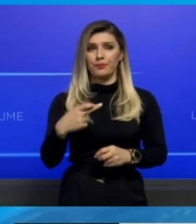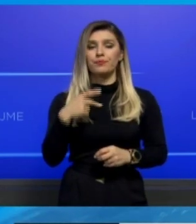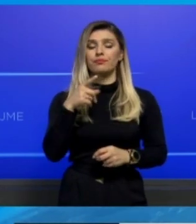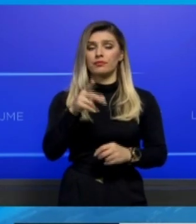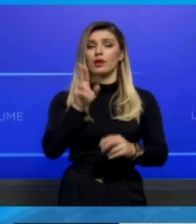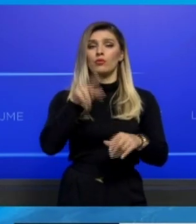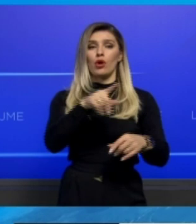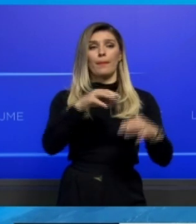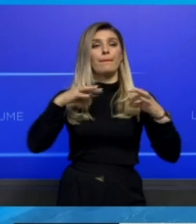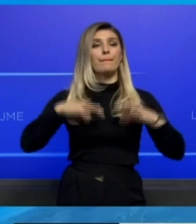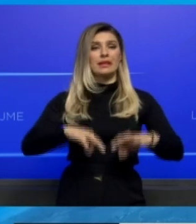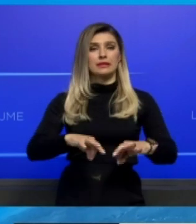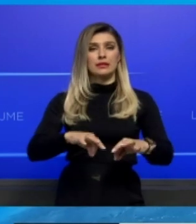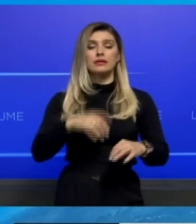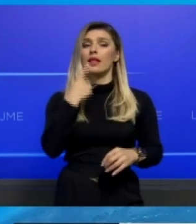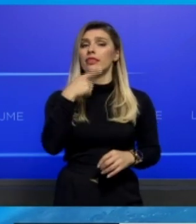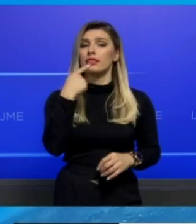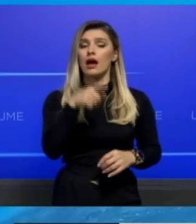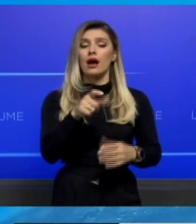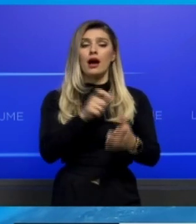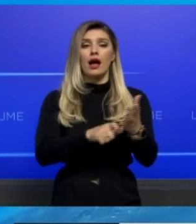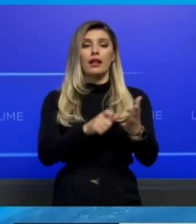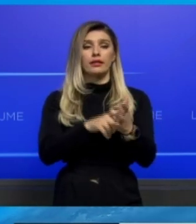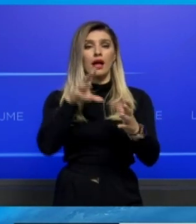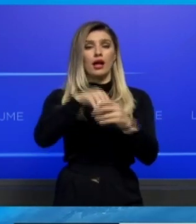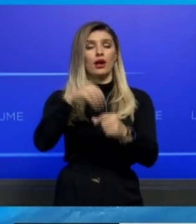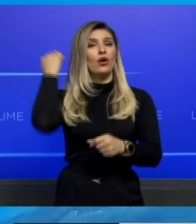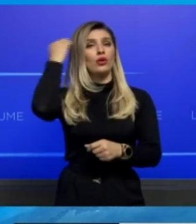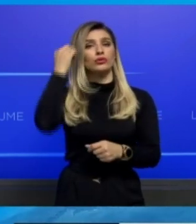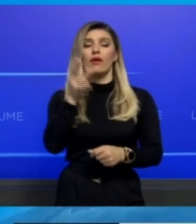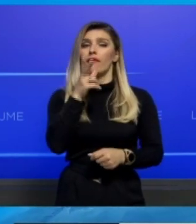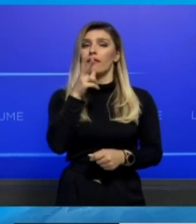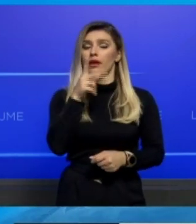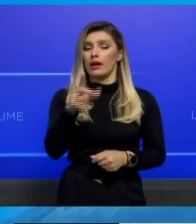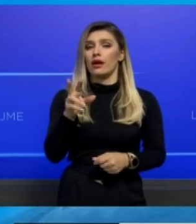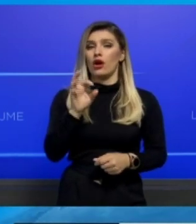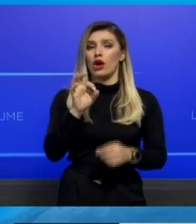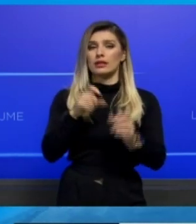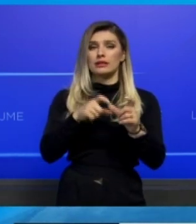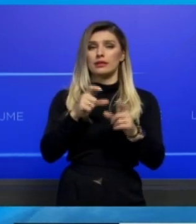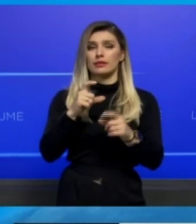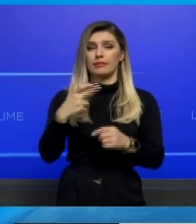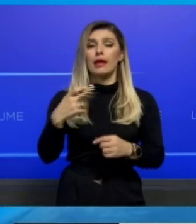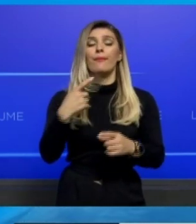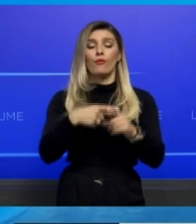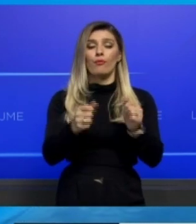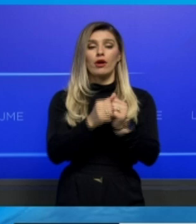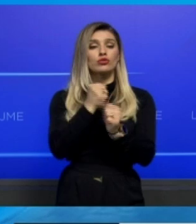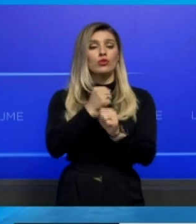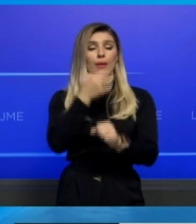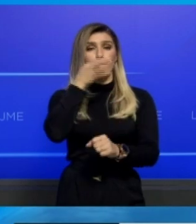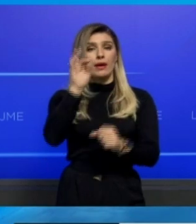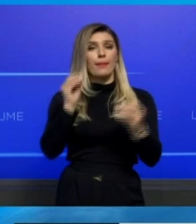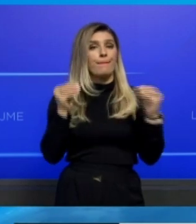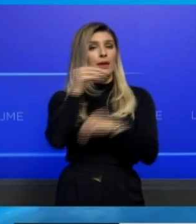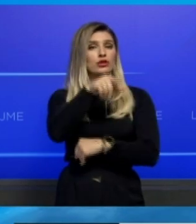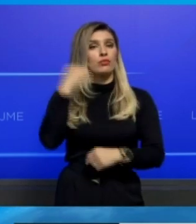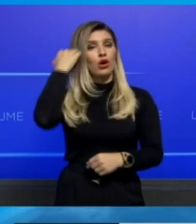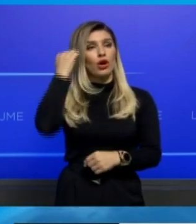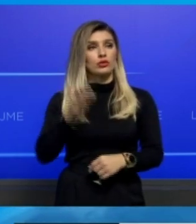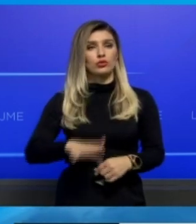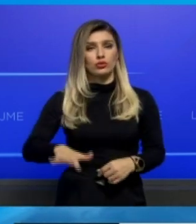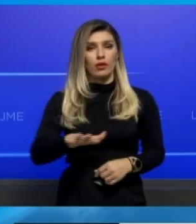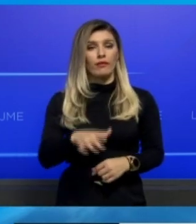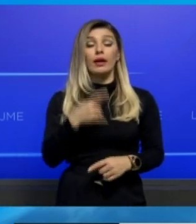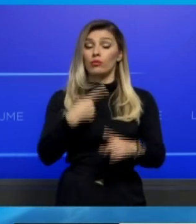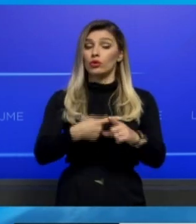Presidenti Osmani theksoi rëndësinë e antarësimit të Kosovës në OSBE dhe vazhdimit të bashkëpunimit të ngushtë me misionin e saj në Kosovë.